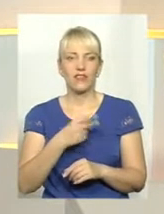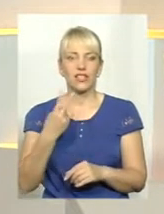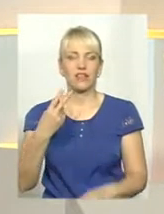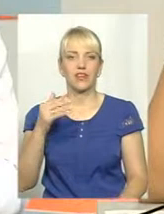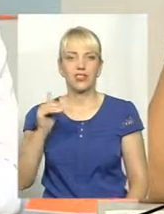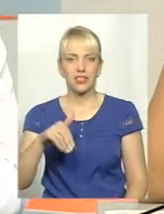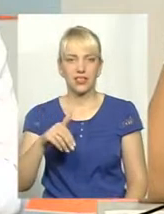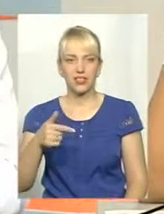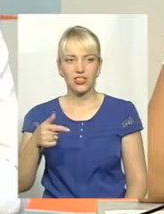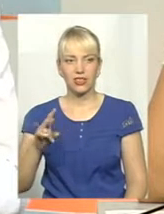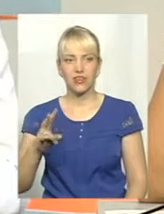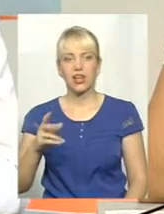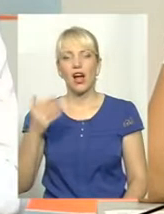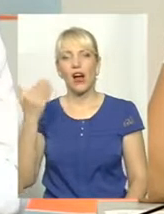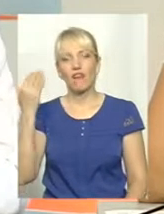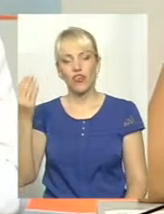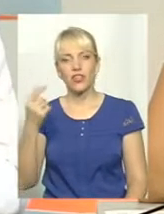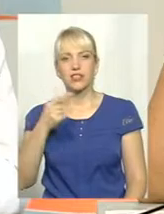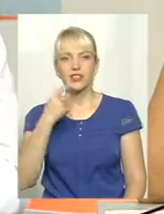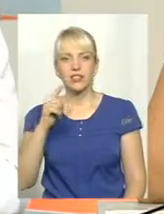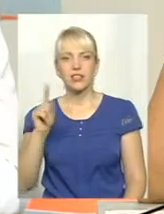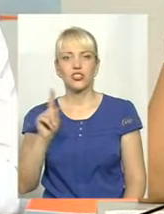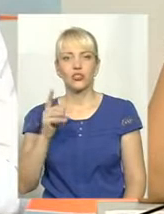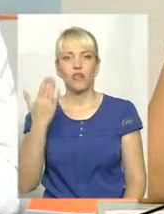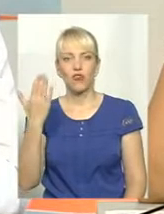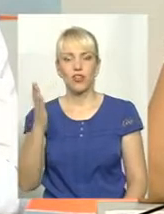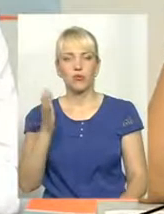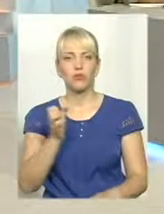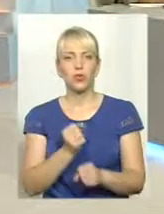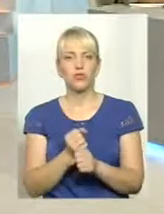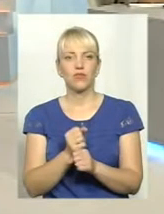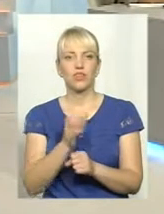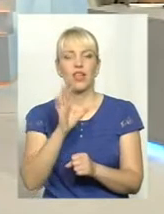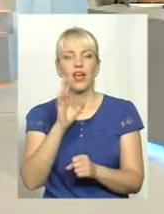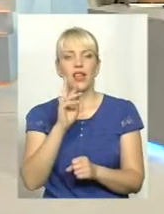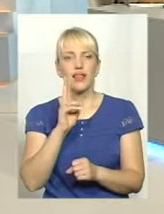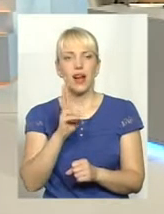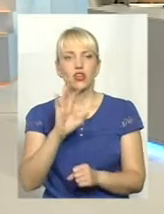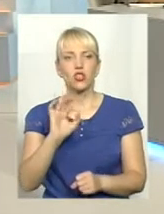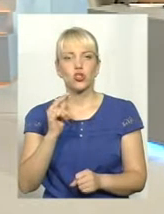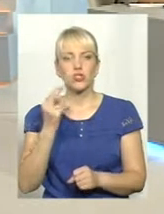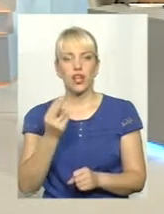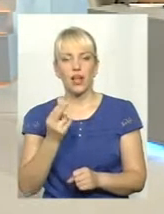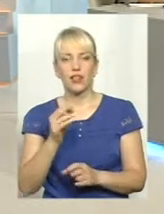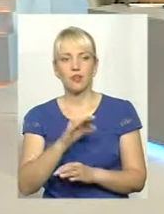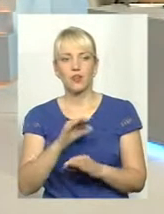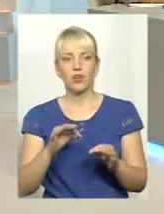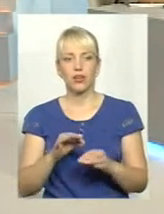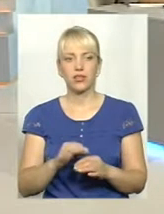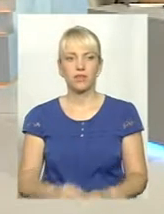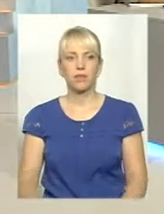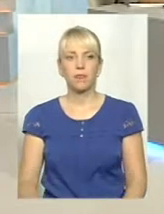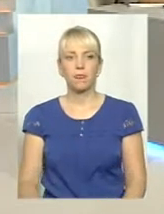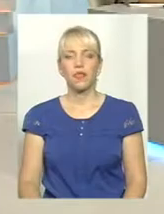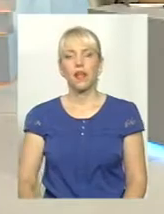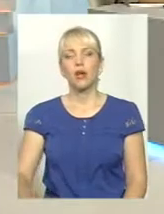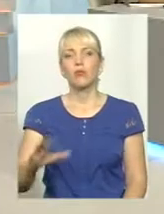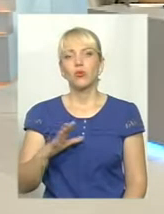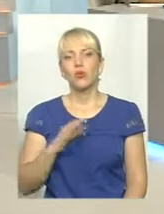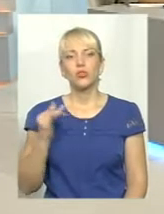теж читаючи інформацію, я бачила, що, наприклад, Одеська область заплатила 60 тисяч гривень, Львівська – 20 тисяч гривень.